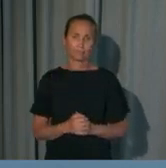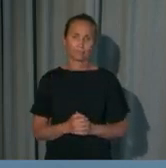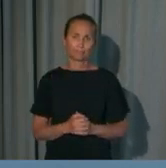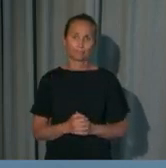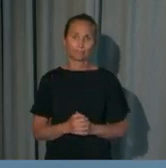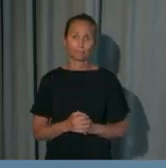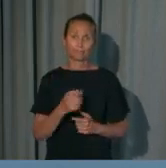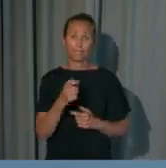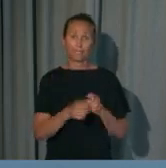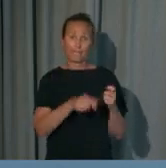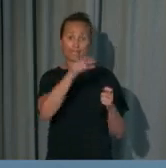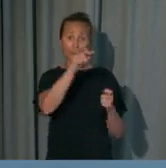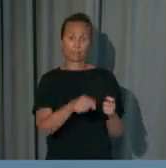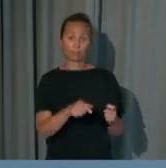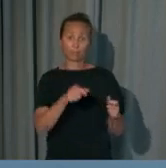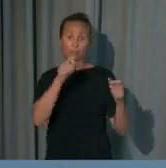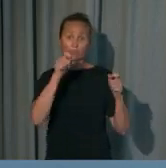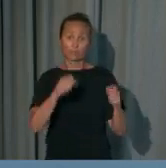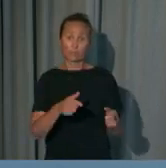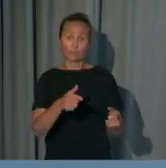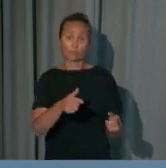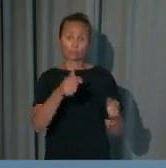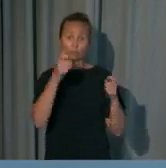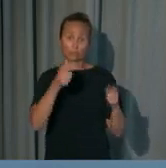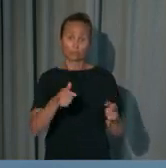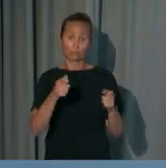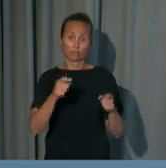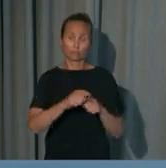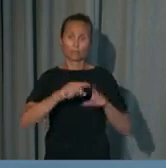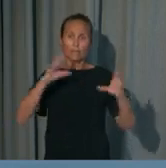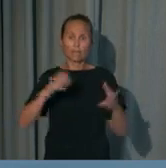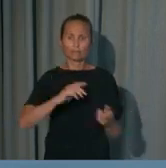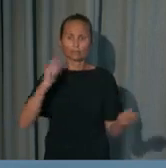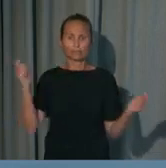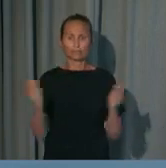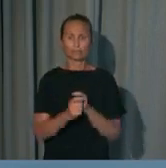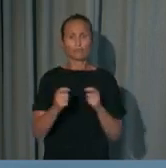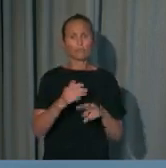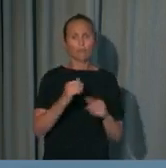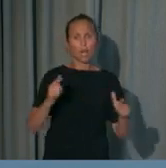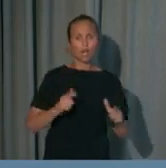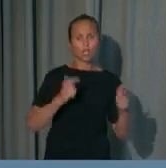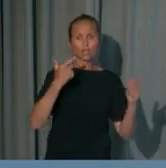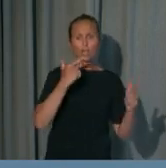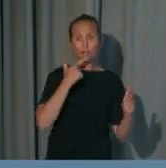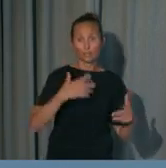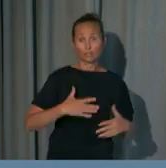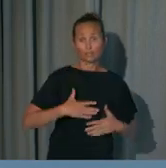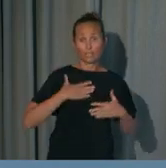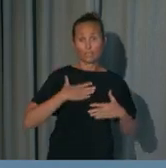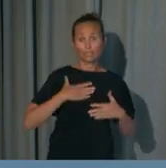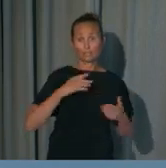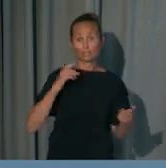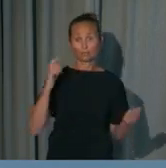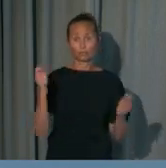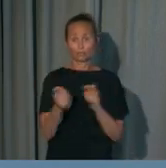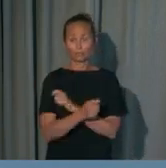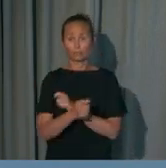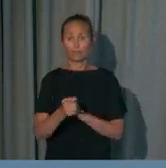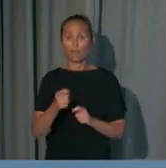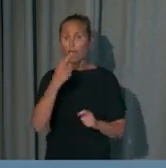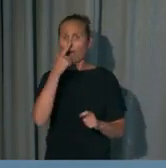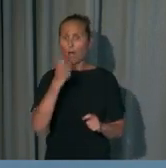Da gjerningsmannen begynte å skyte, forandret verden seg fra lykke, latter og kjærlighet til